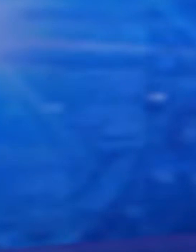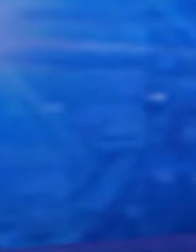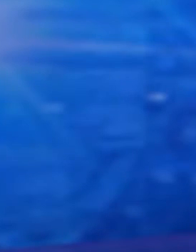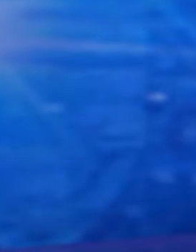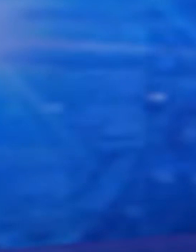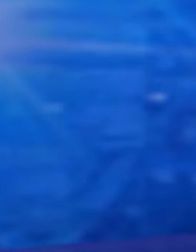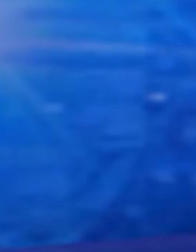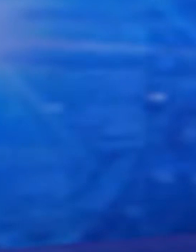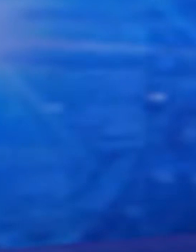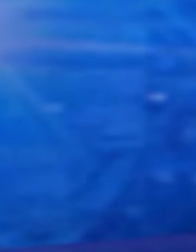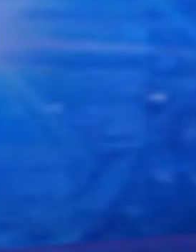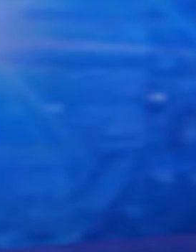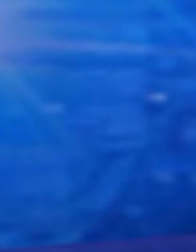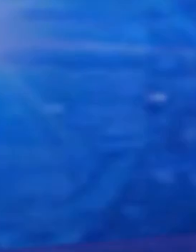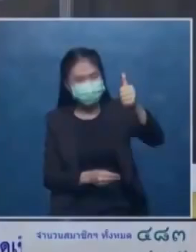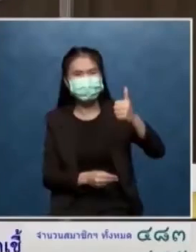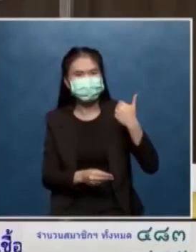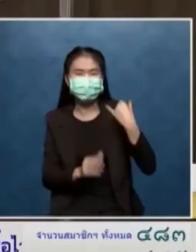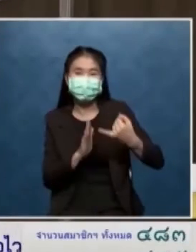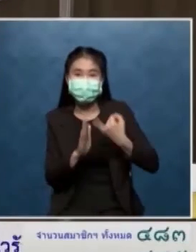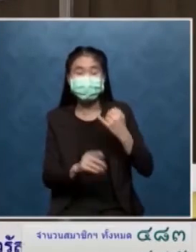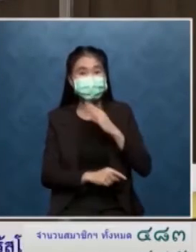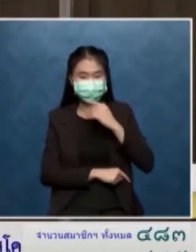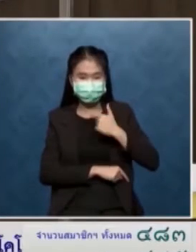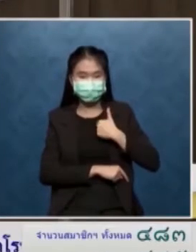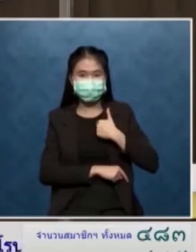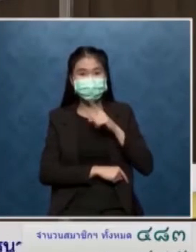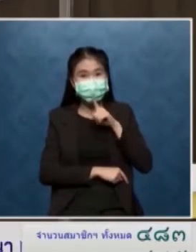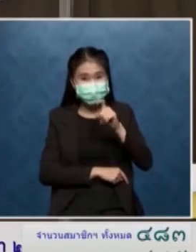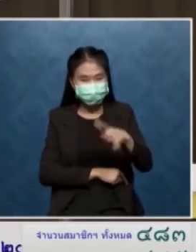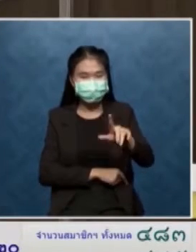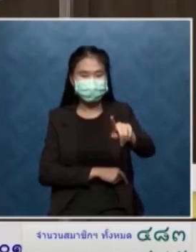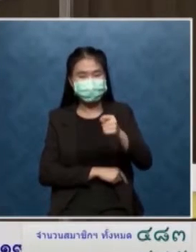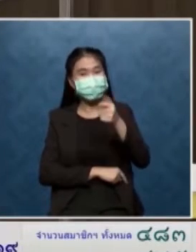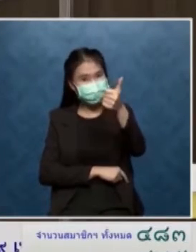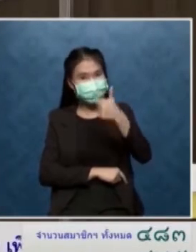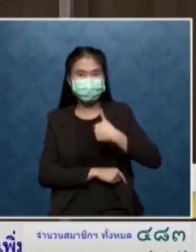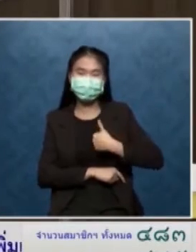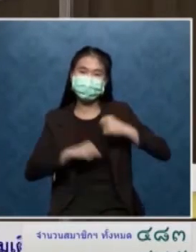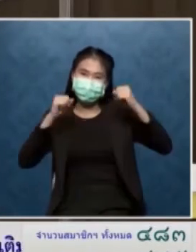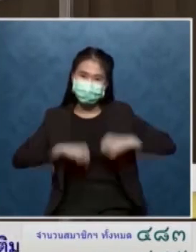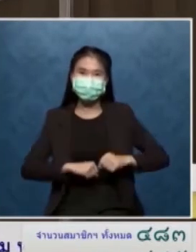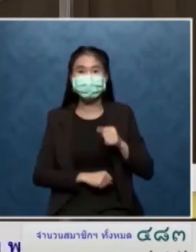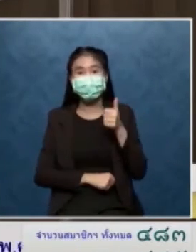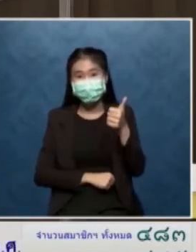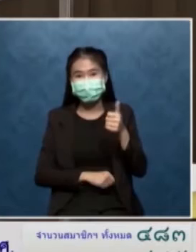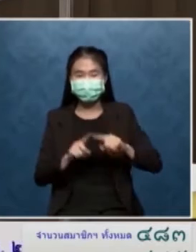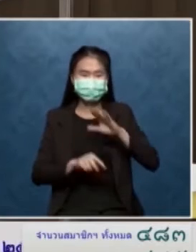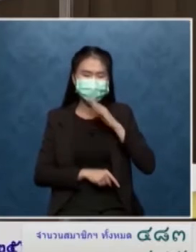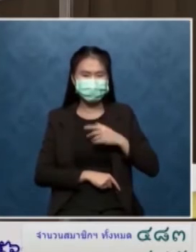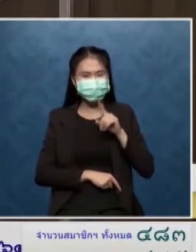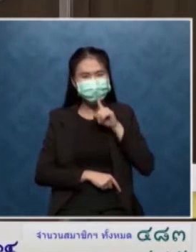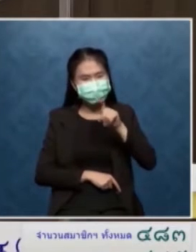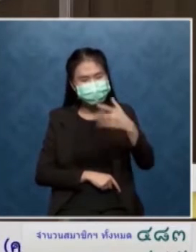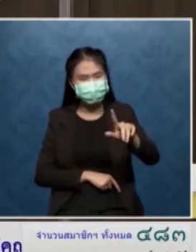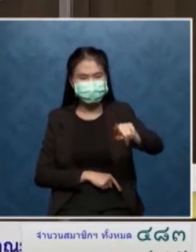มติที่ออกมาก็ผ่านพระราชกำหนดให้กระทรวงการคลังกู้เงิน 500,000